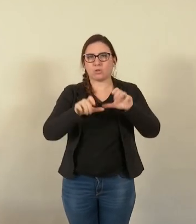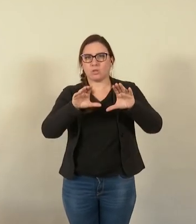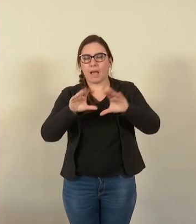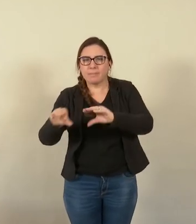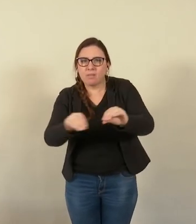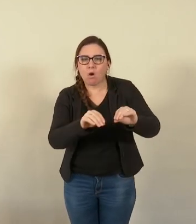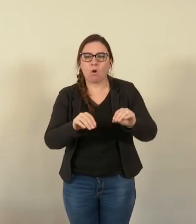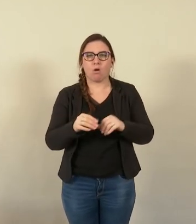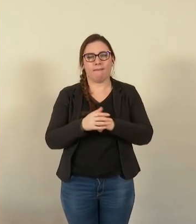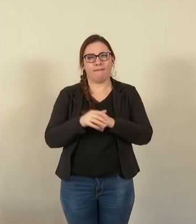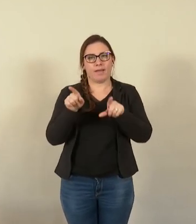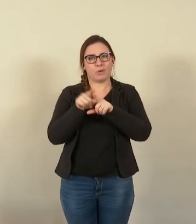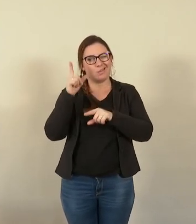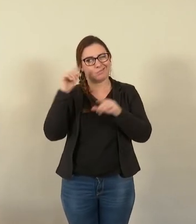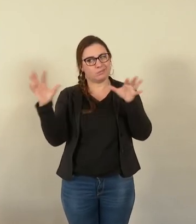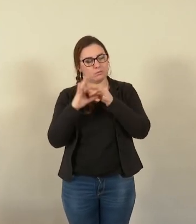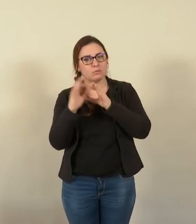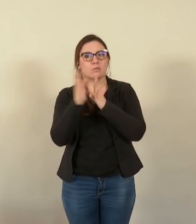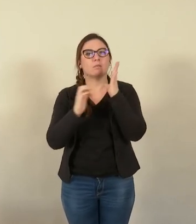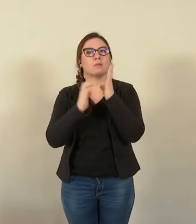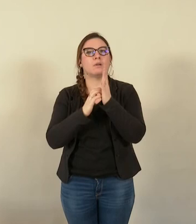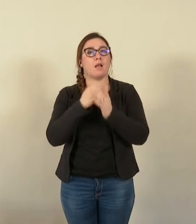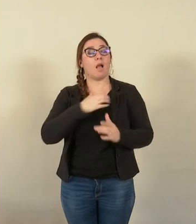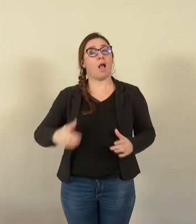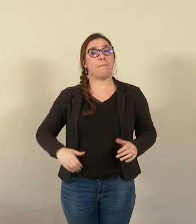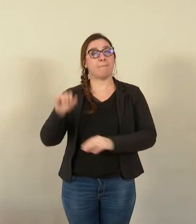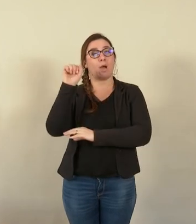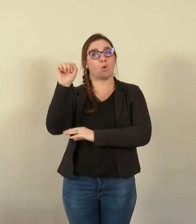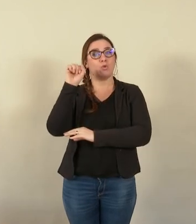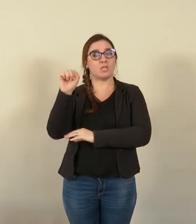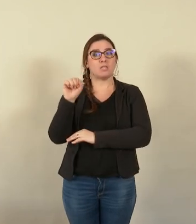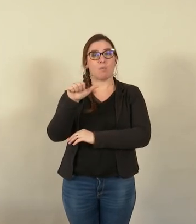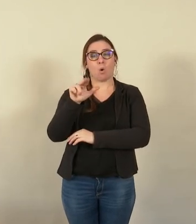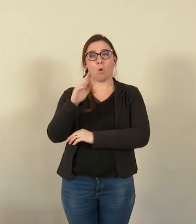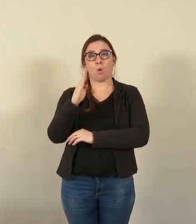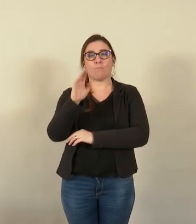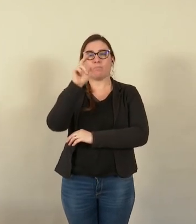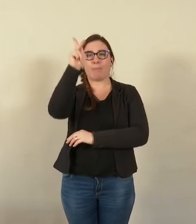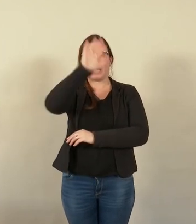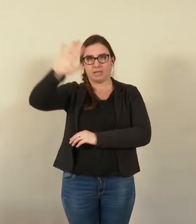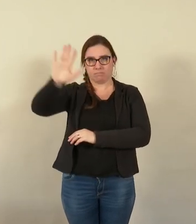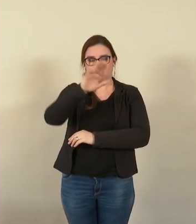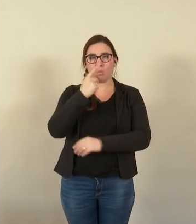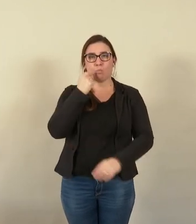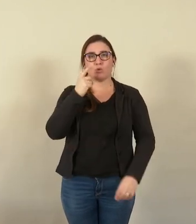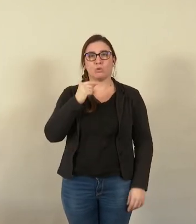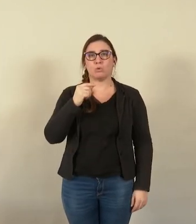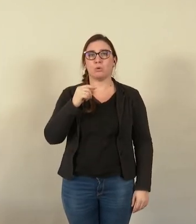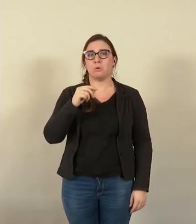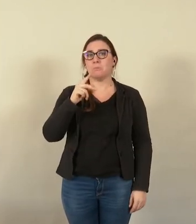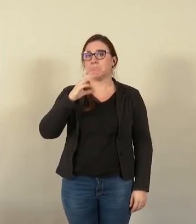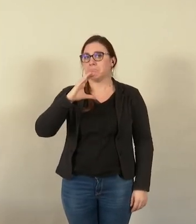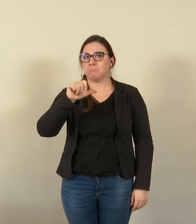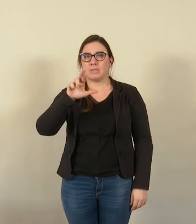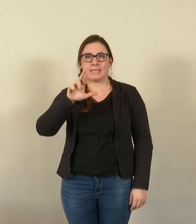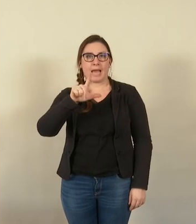et en clin d'œil au coporteurs de cette délibération à un maire communiste d'aubervillier Jacques ralit Jacques rit qui par ailleurs rappelons-le était ministre